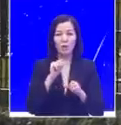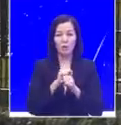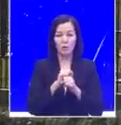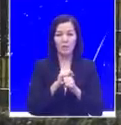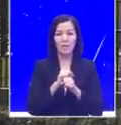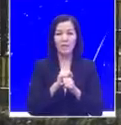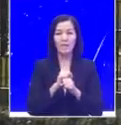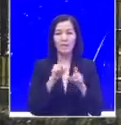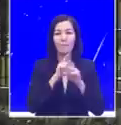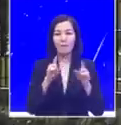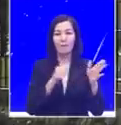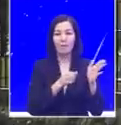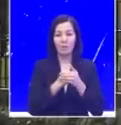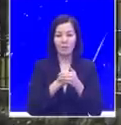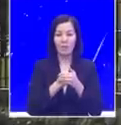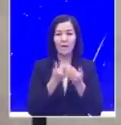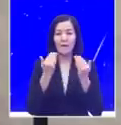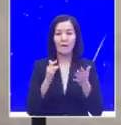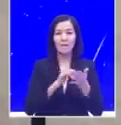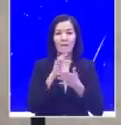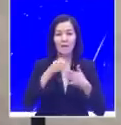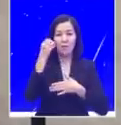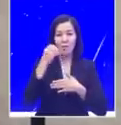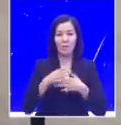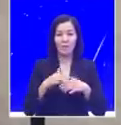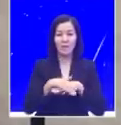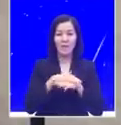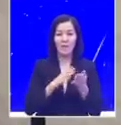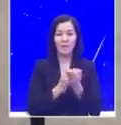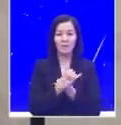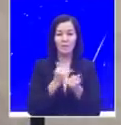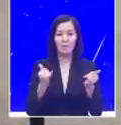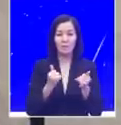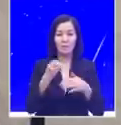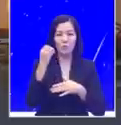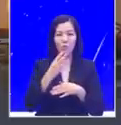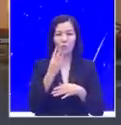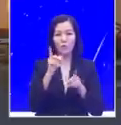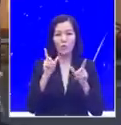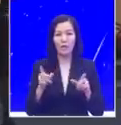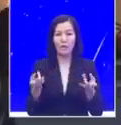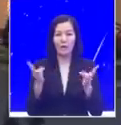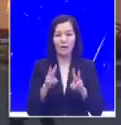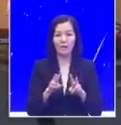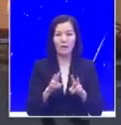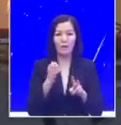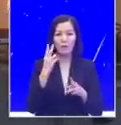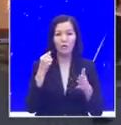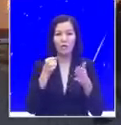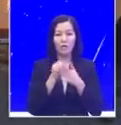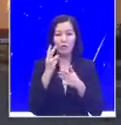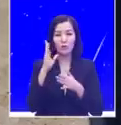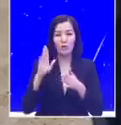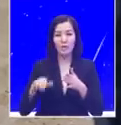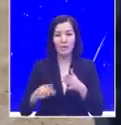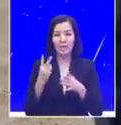тоқтатты. Мекеме жабық тұр. Ал қала орталығындағы халыққа қызмет көрсету орталығында 4 адам ғана қалды. Олар түске дейін және түстен